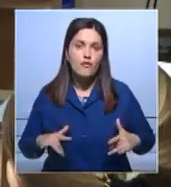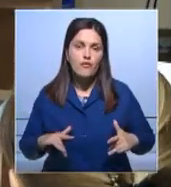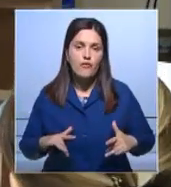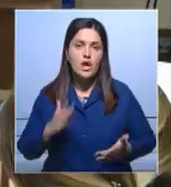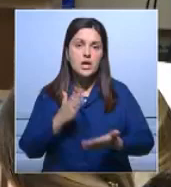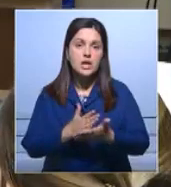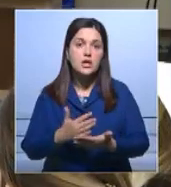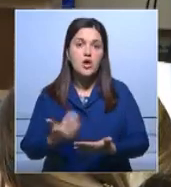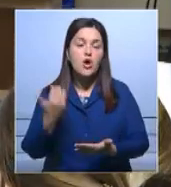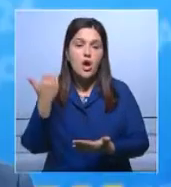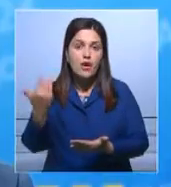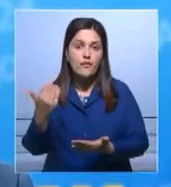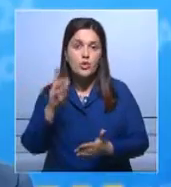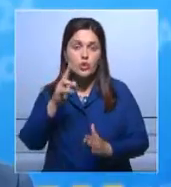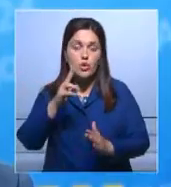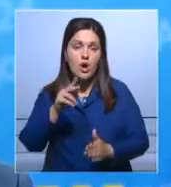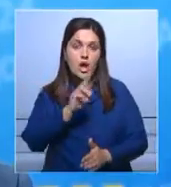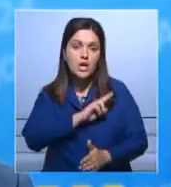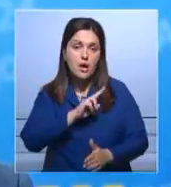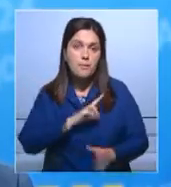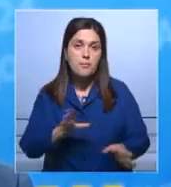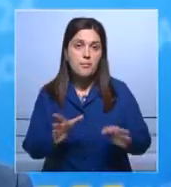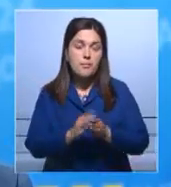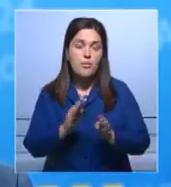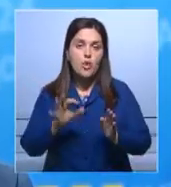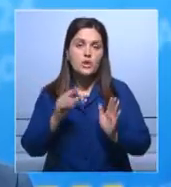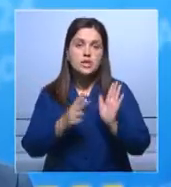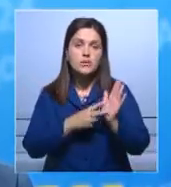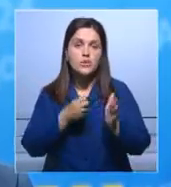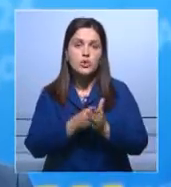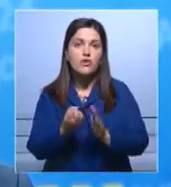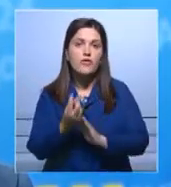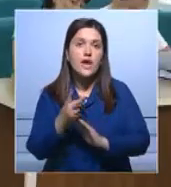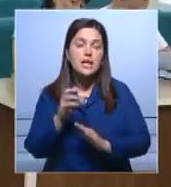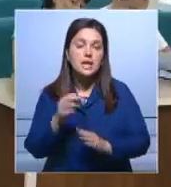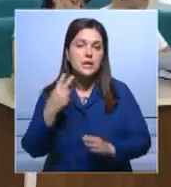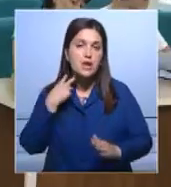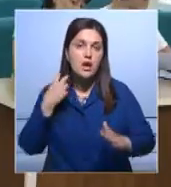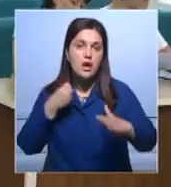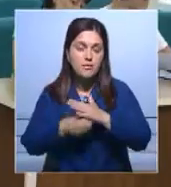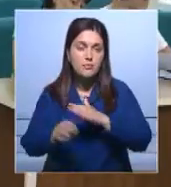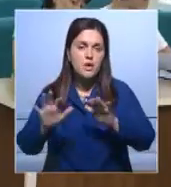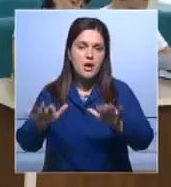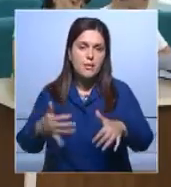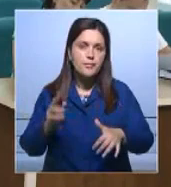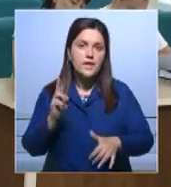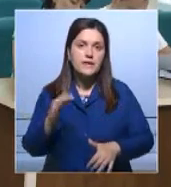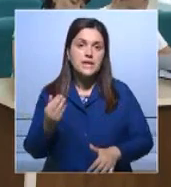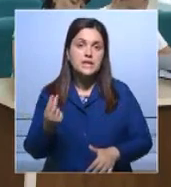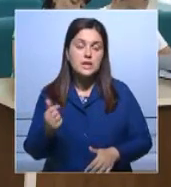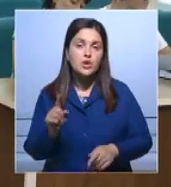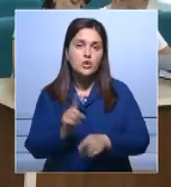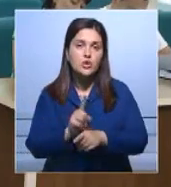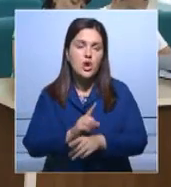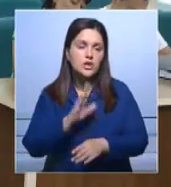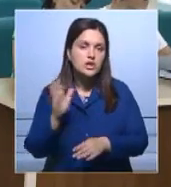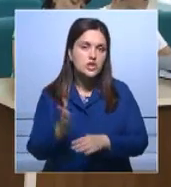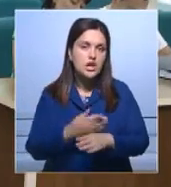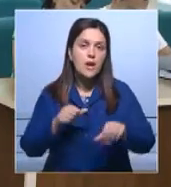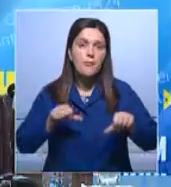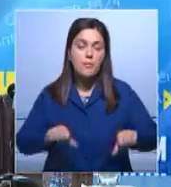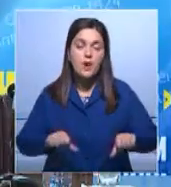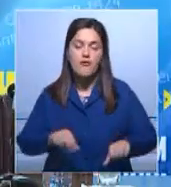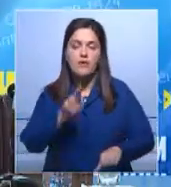по собственному желанию. А вот его подчиненным грозит от 7 до 12 лет лишения свободы с конфискацией имущества, а также лишение